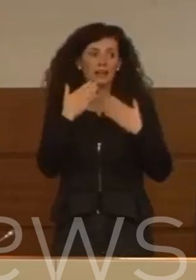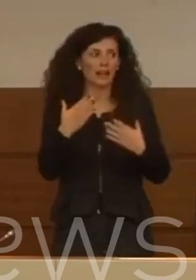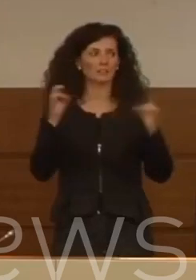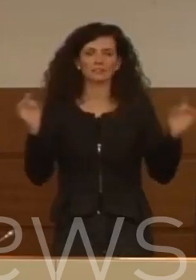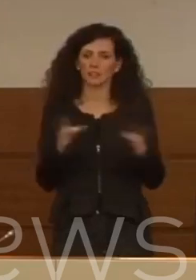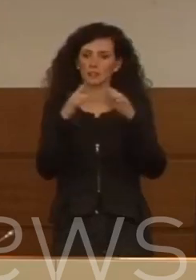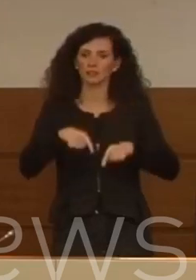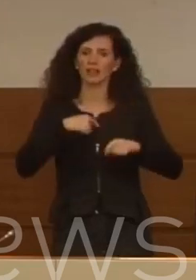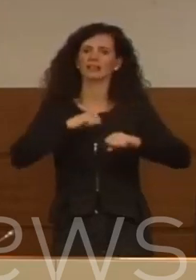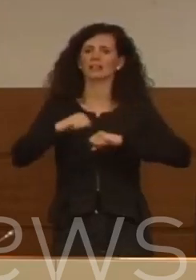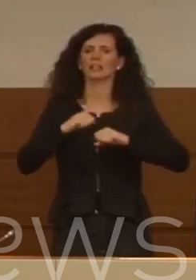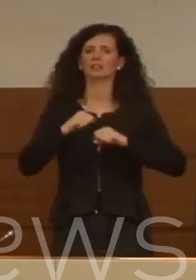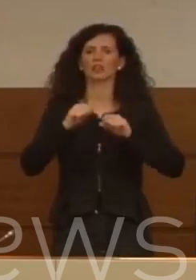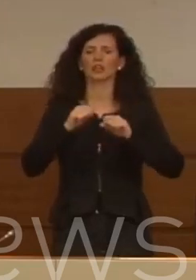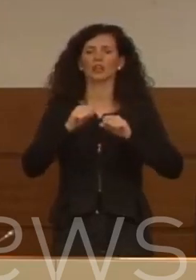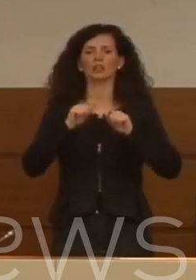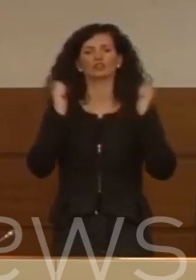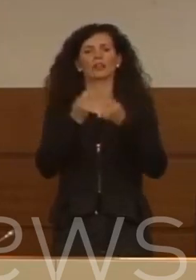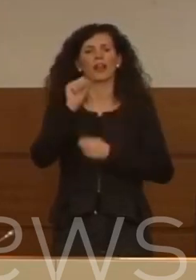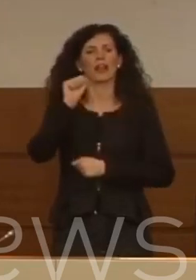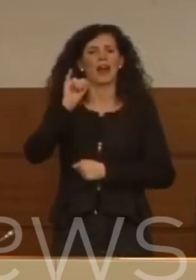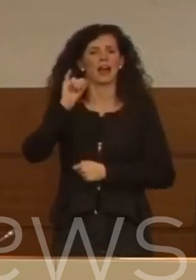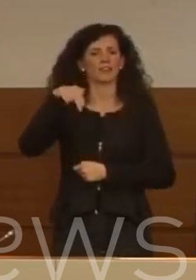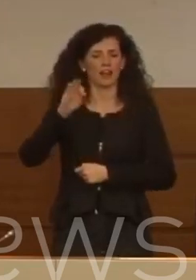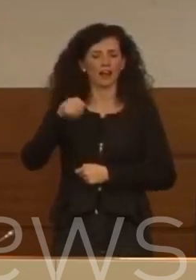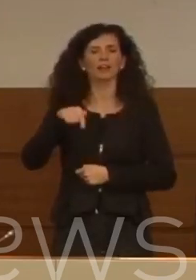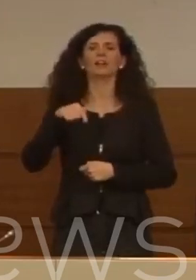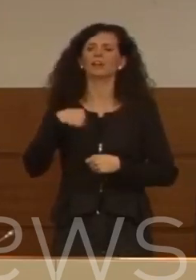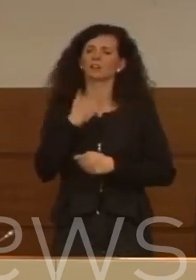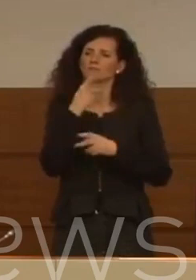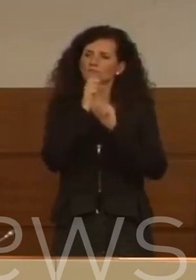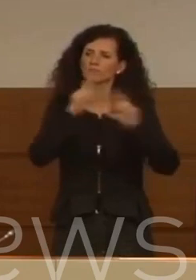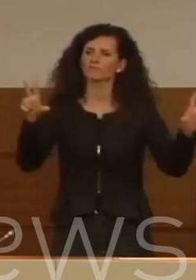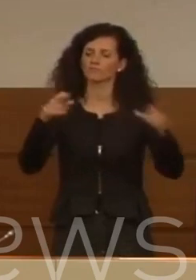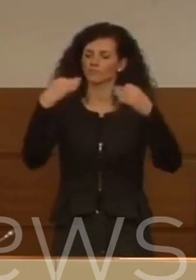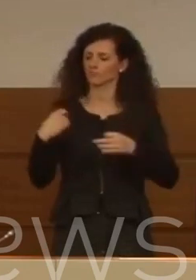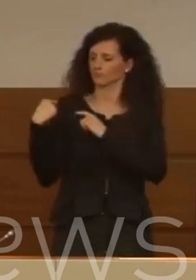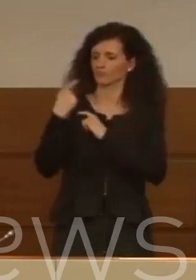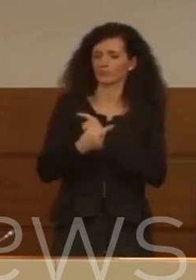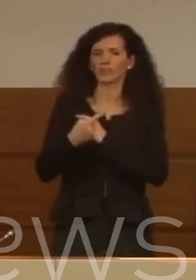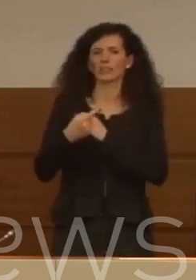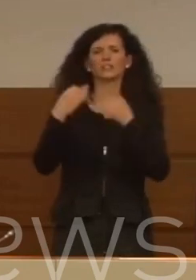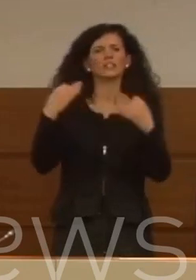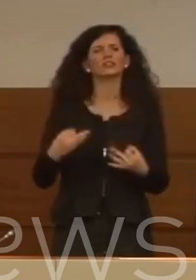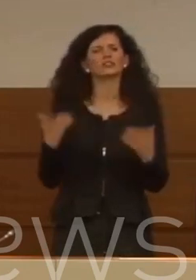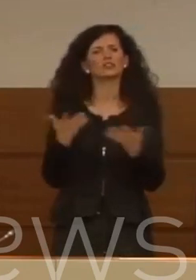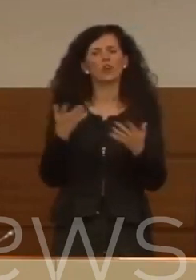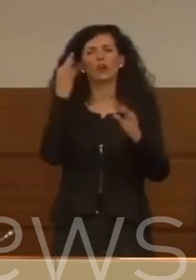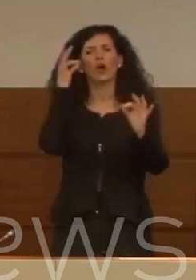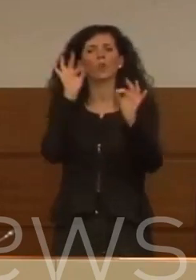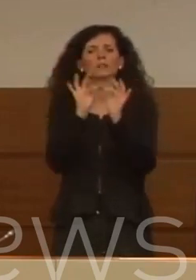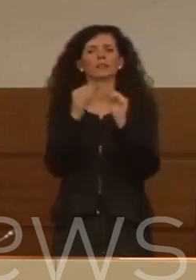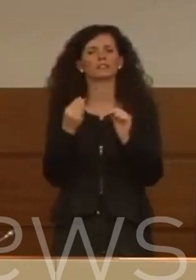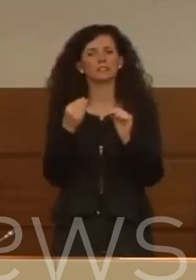come direttore generale di haifa volevo comunicare alcune decisioni prese negli ultimi giorni che mirano a